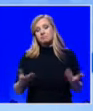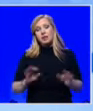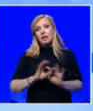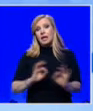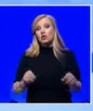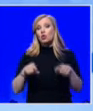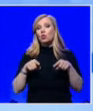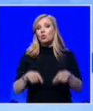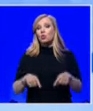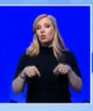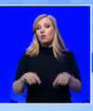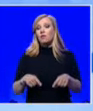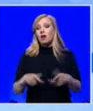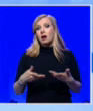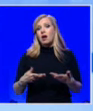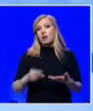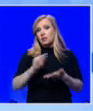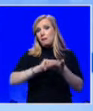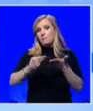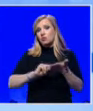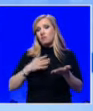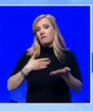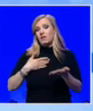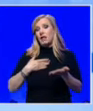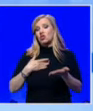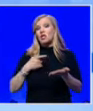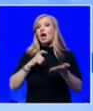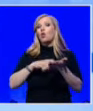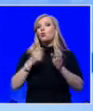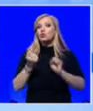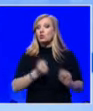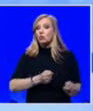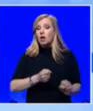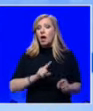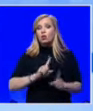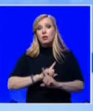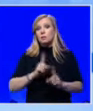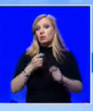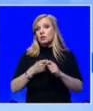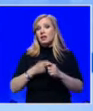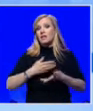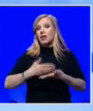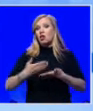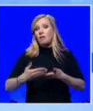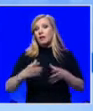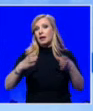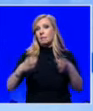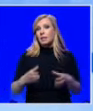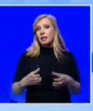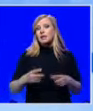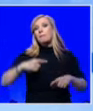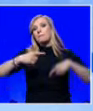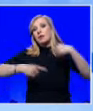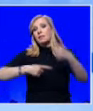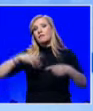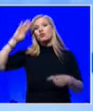ясно, това повелява нашата конституция. Ако не може да се състави редовен кабинет, се преминава към управлението на